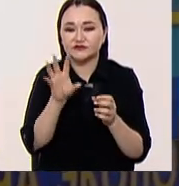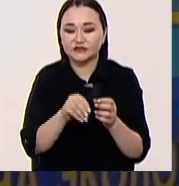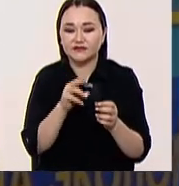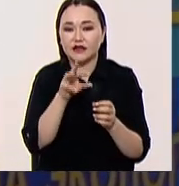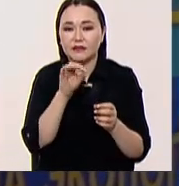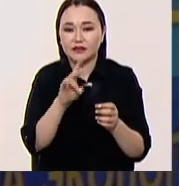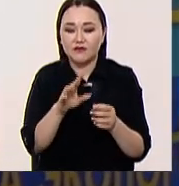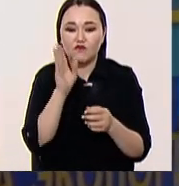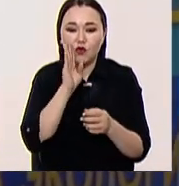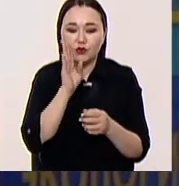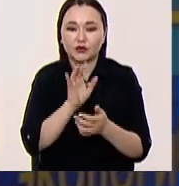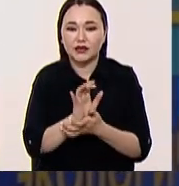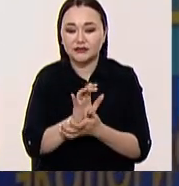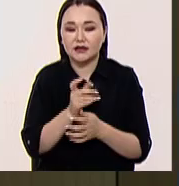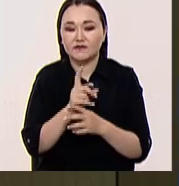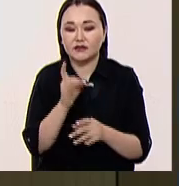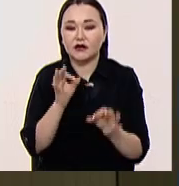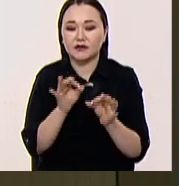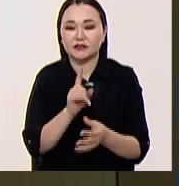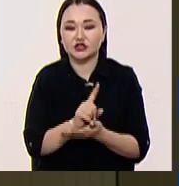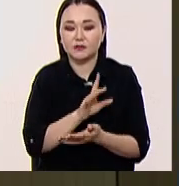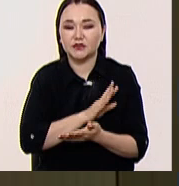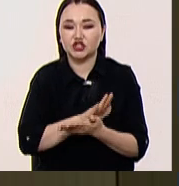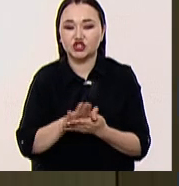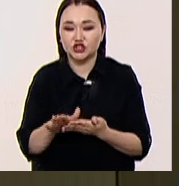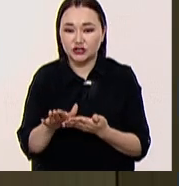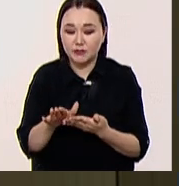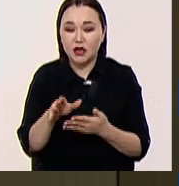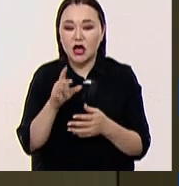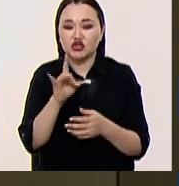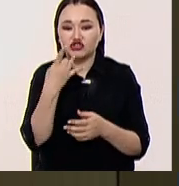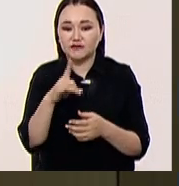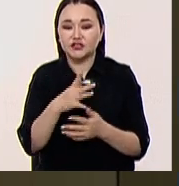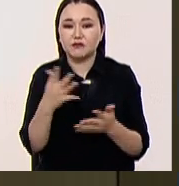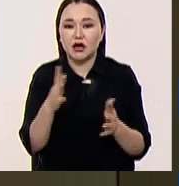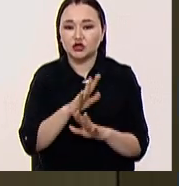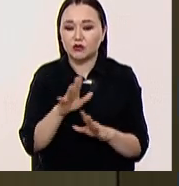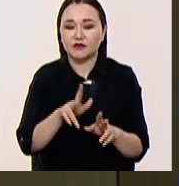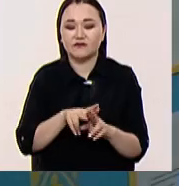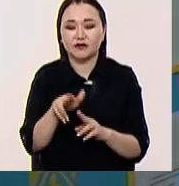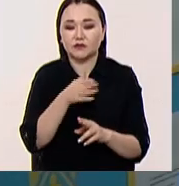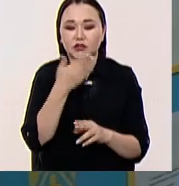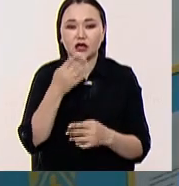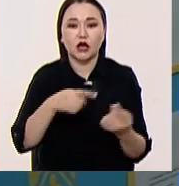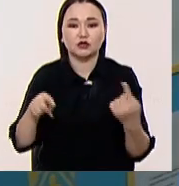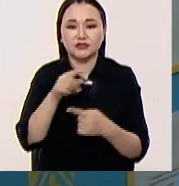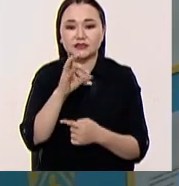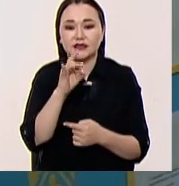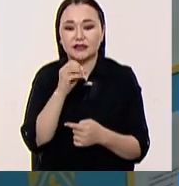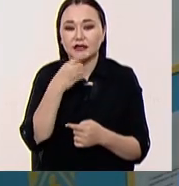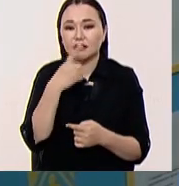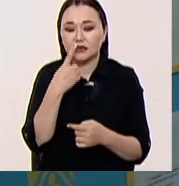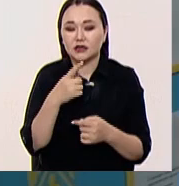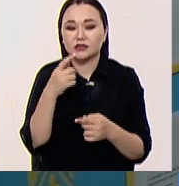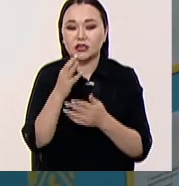теплообменные воды, но по нормативам они должны быть чистыми. Ржавчина в небольшом количестве не несет вреда окружающей среде, говорят